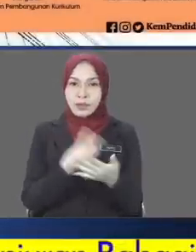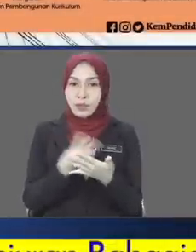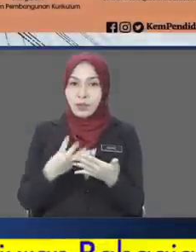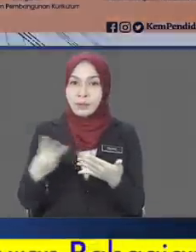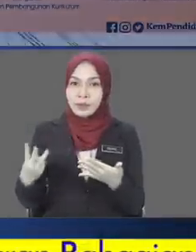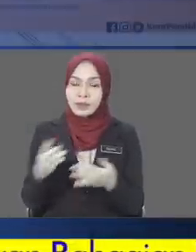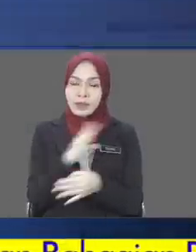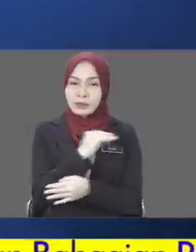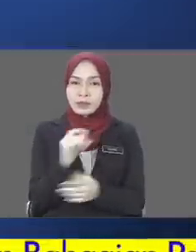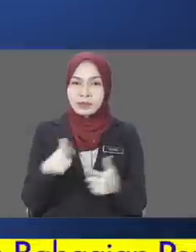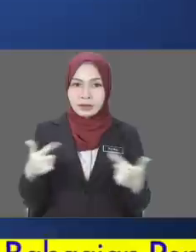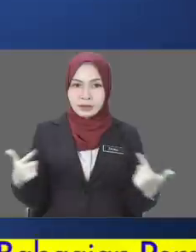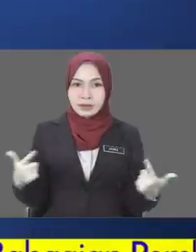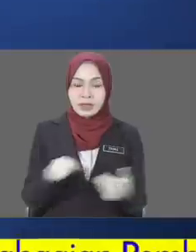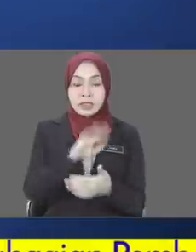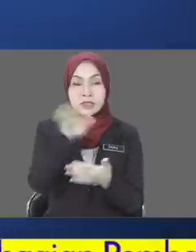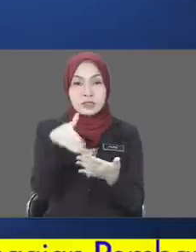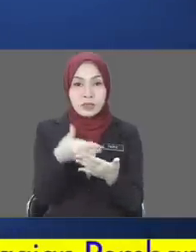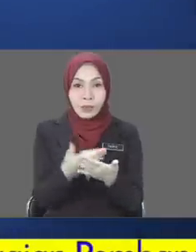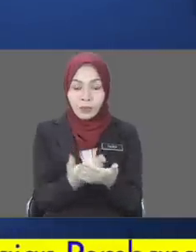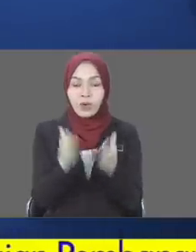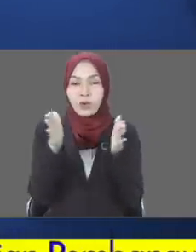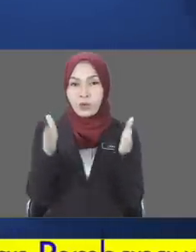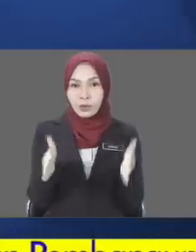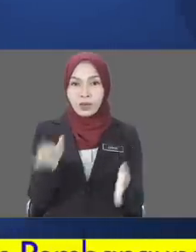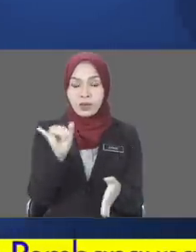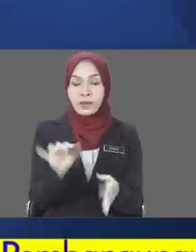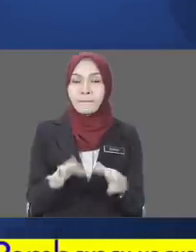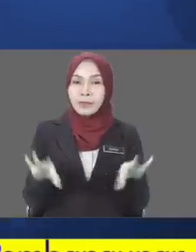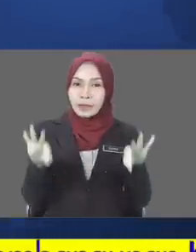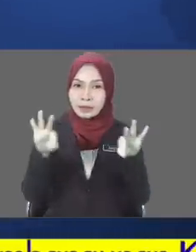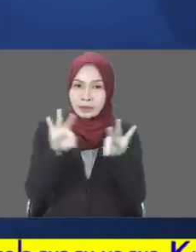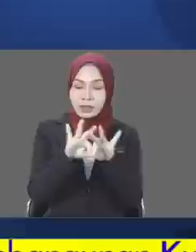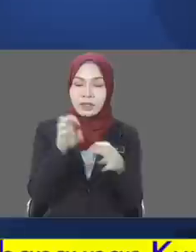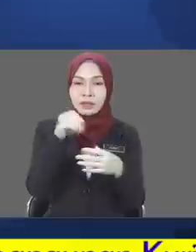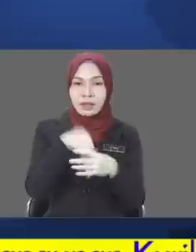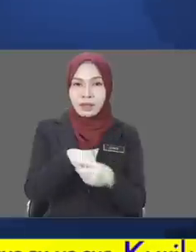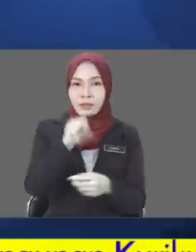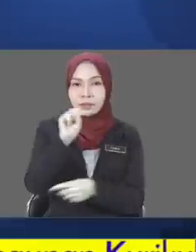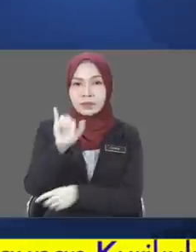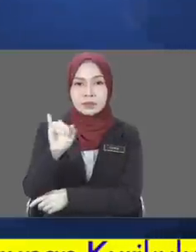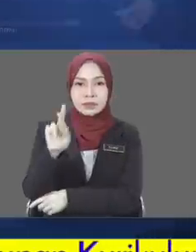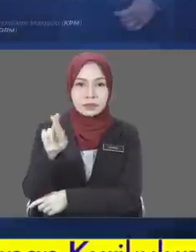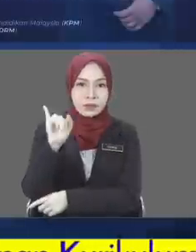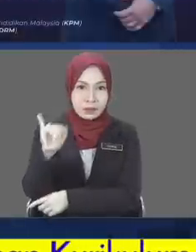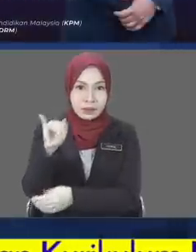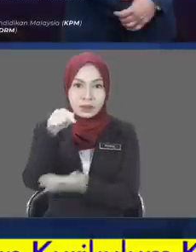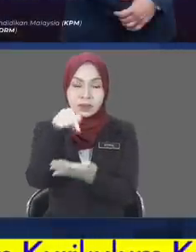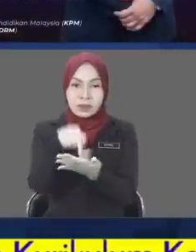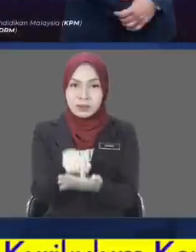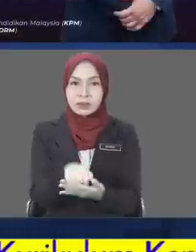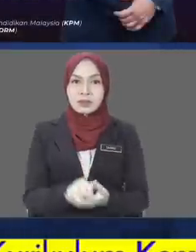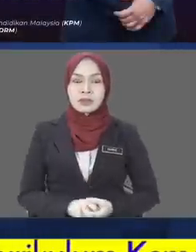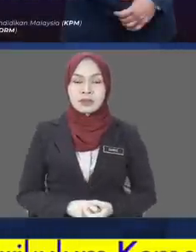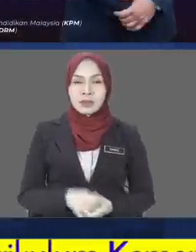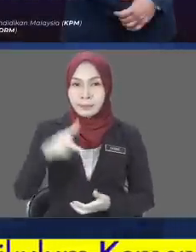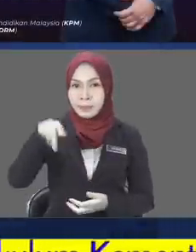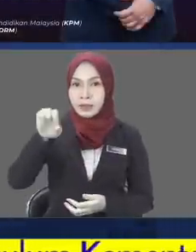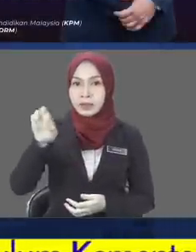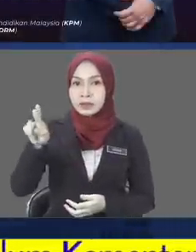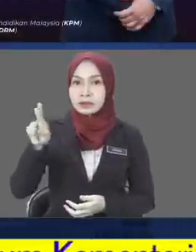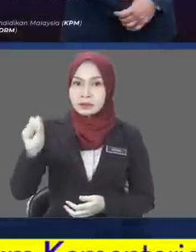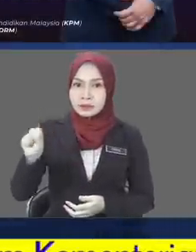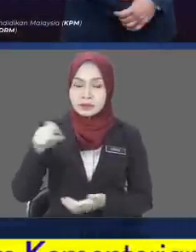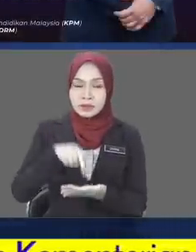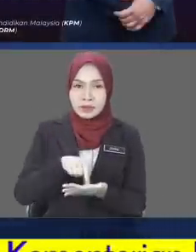jadi penglihatan dan kerjasama semua pH yang berkepentingan dalam Siri webinar pendidikan kesehatan reproduktif dan